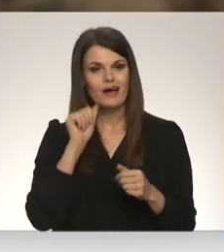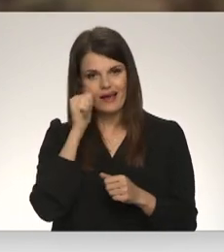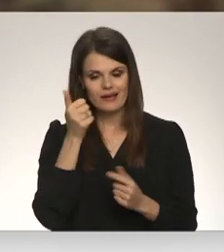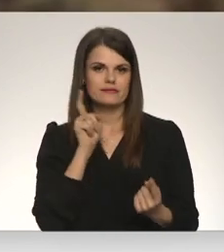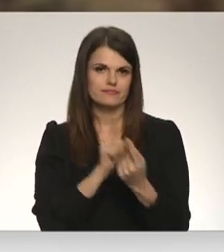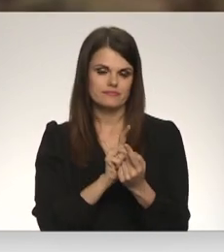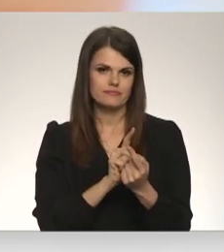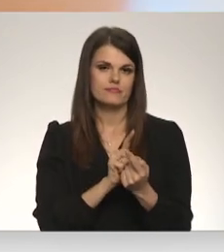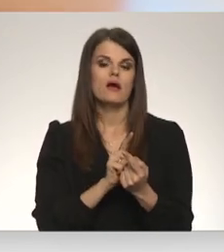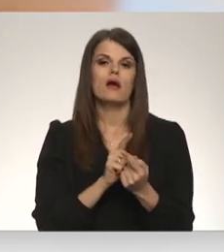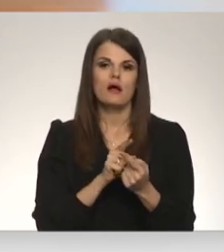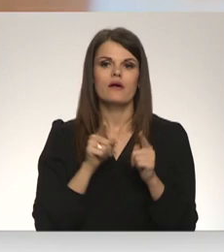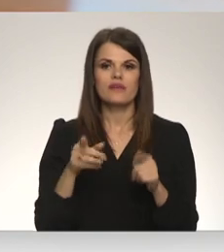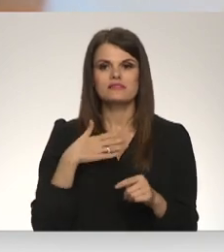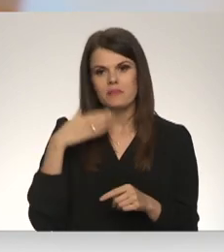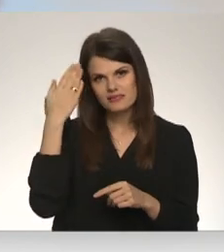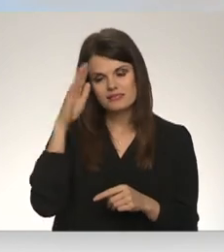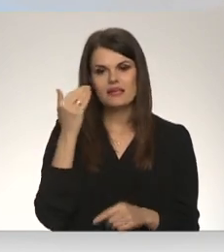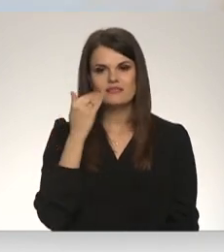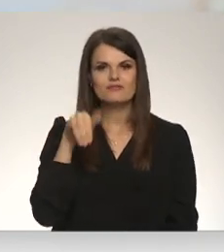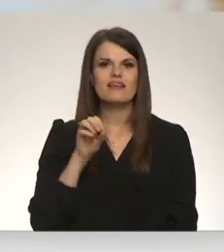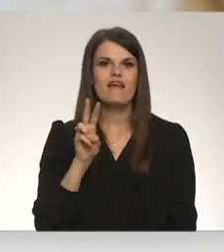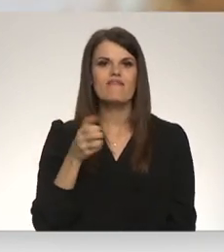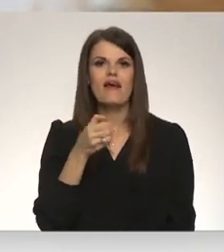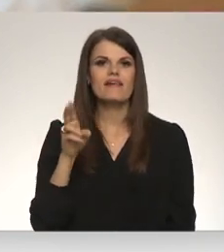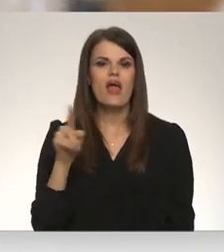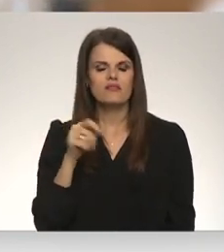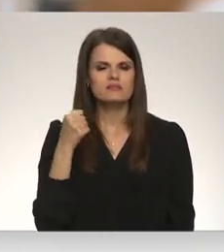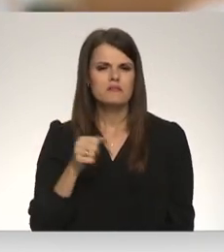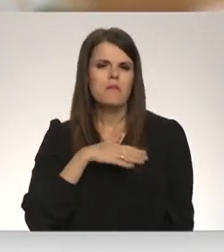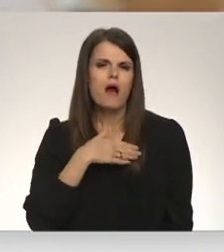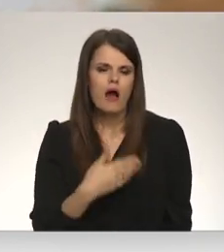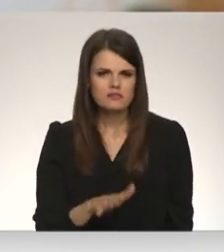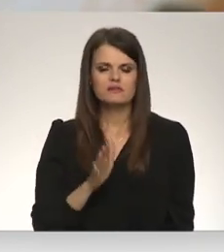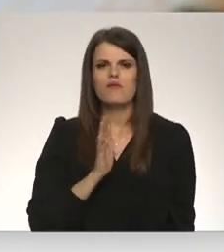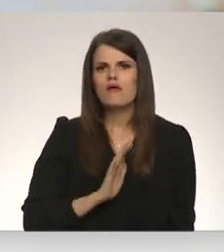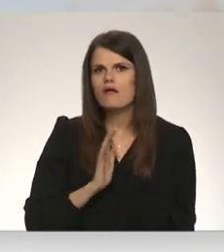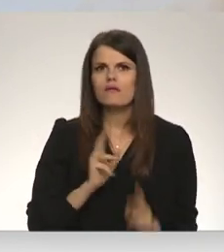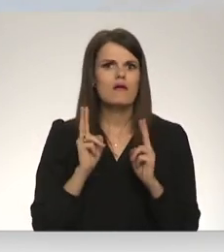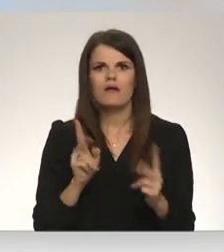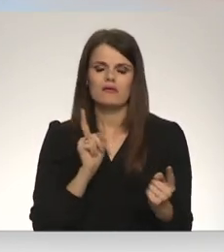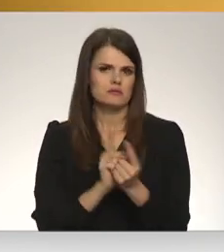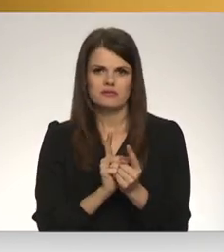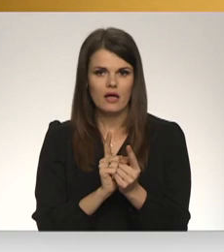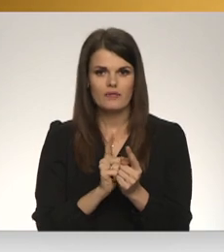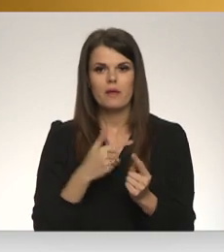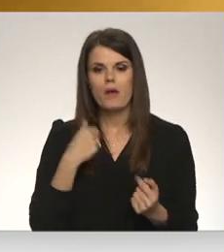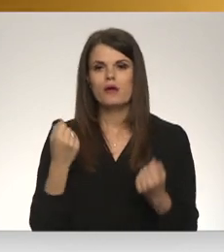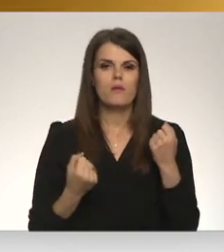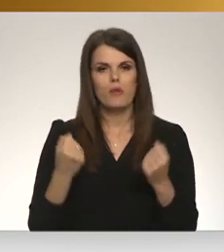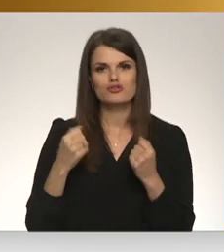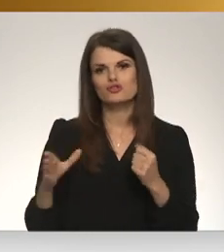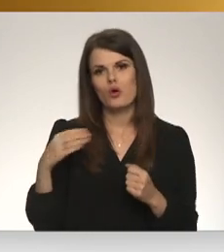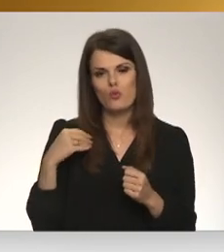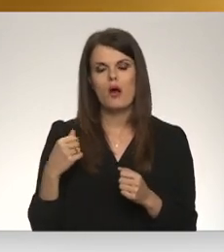būšu Dnipro. Te mans dēliņš, viņu sauc Jevgēņijs, ļoti skumstu un pārdzīvoju, kā tas notiks. Ar mani mašīnā būs ne